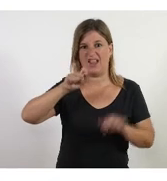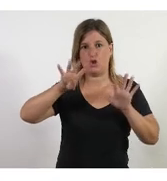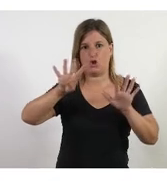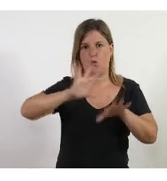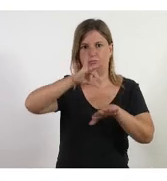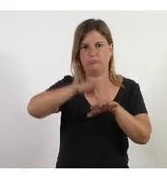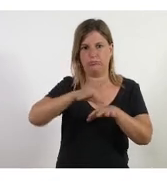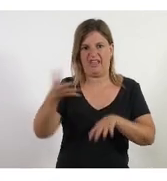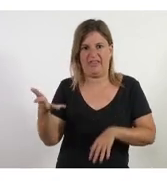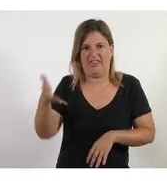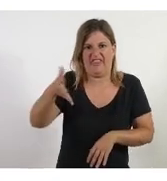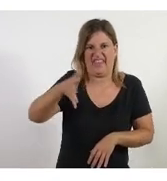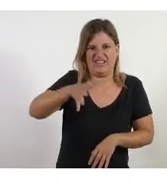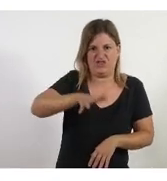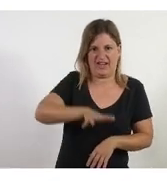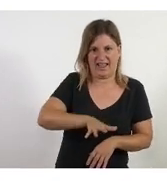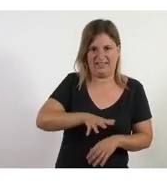malaltia degenerativa.